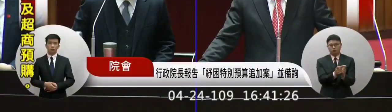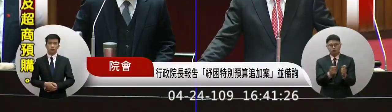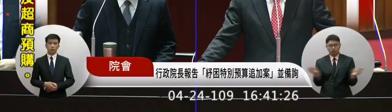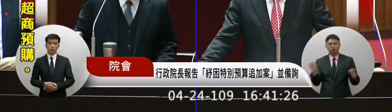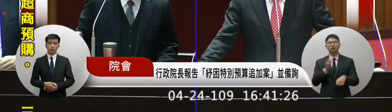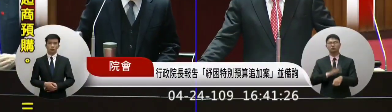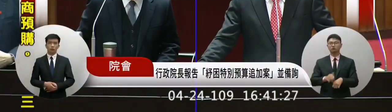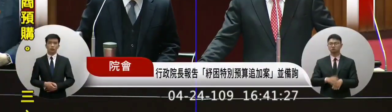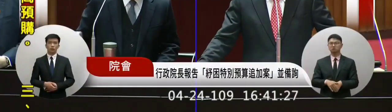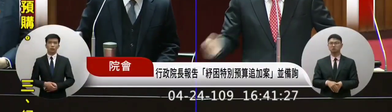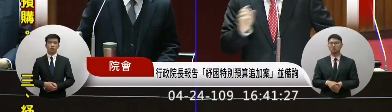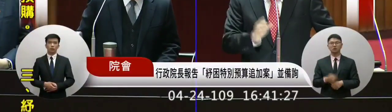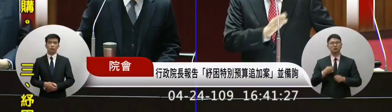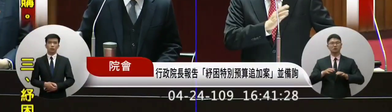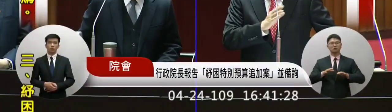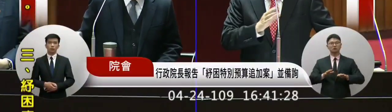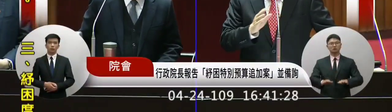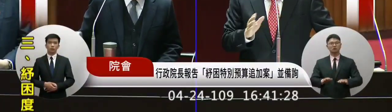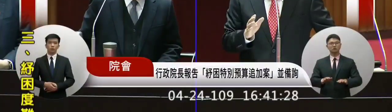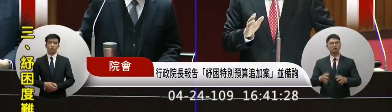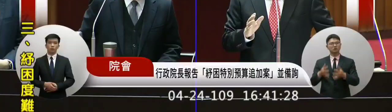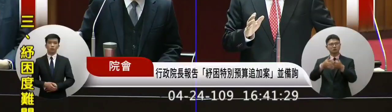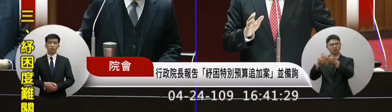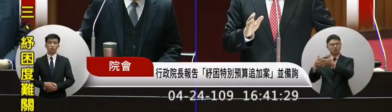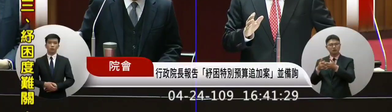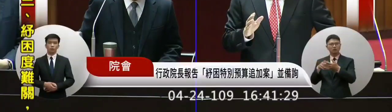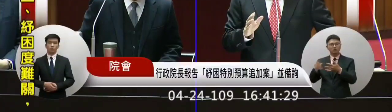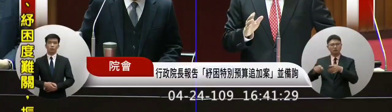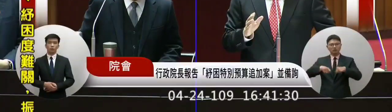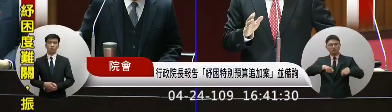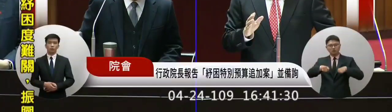到的美国的这些动作，